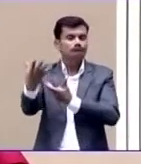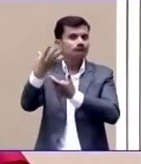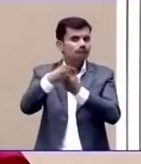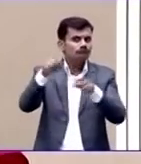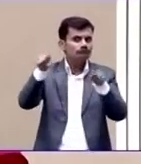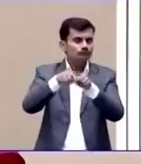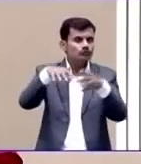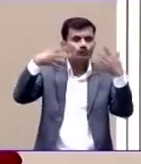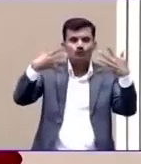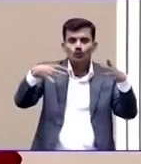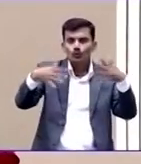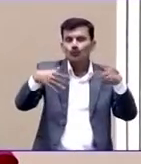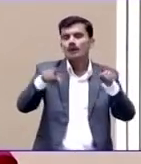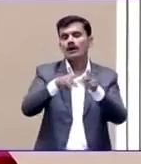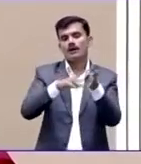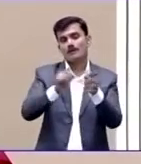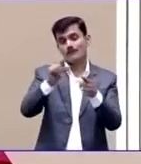लक्ष्य नहीं, प्रेरणा का स्रोत है।